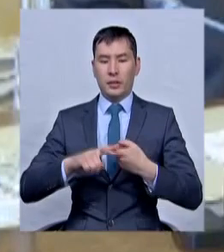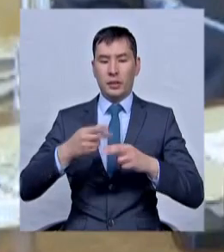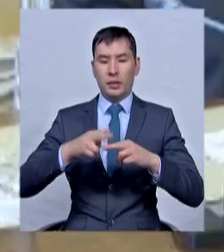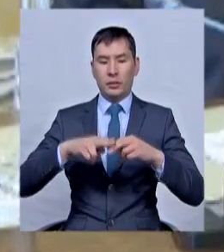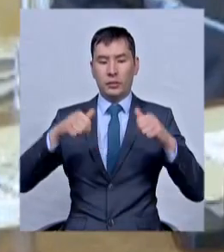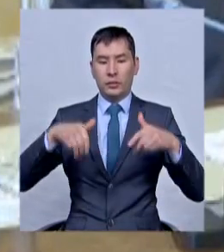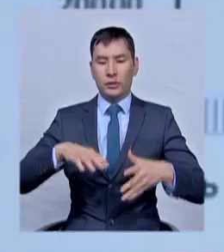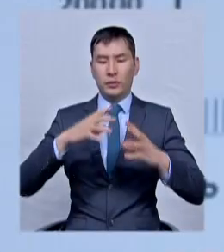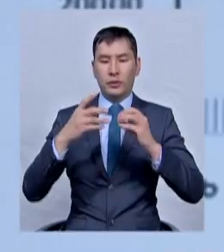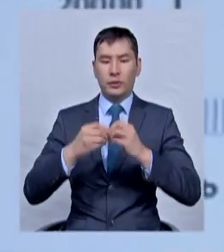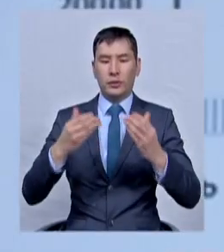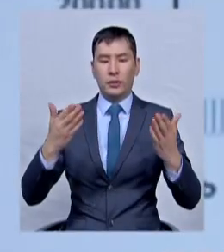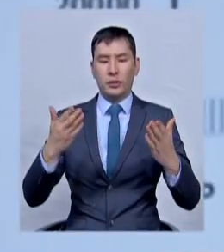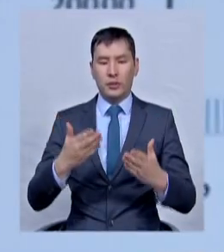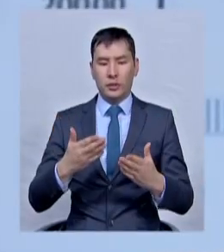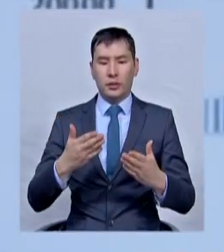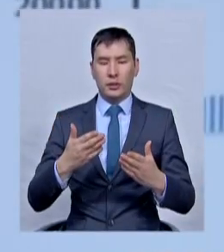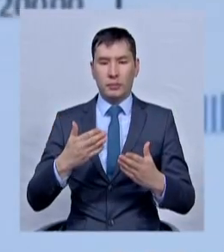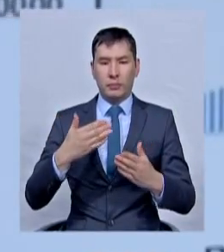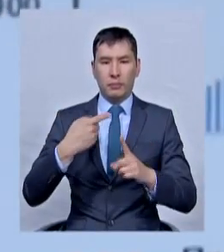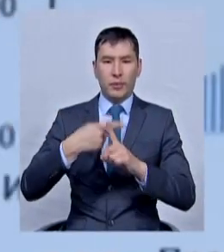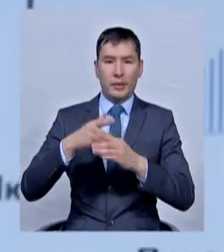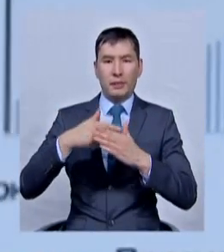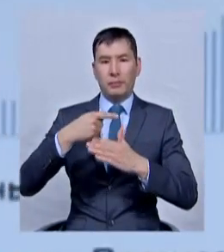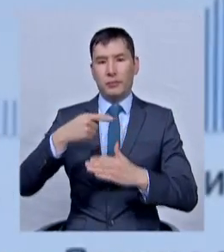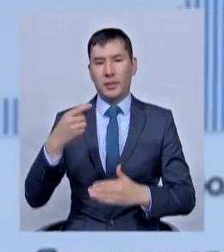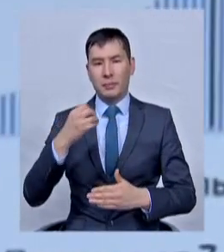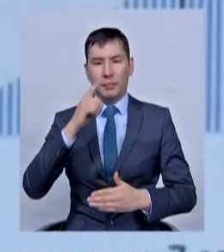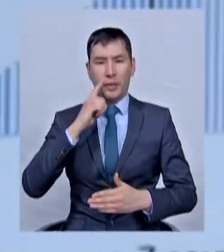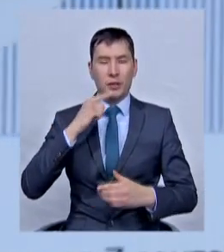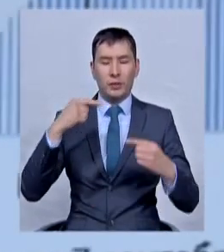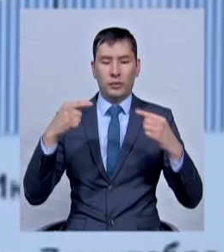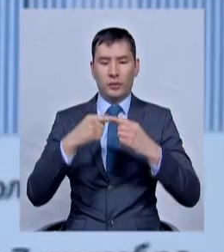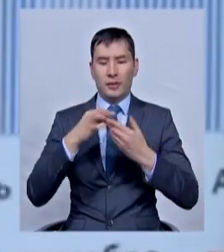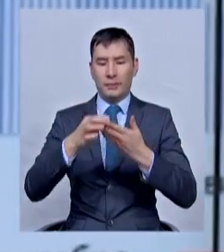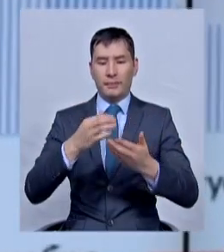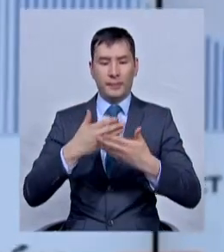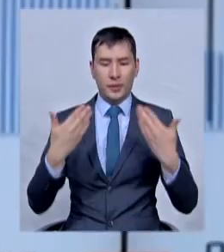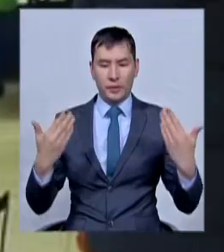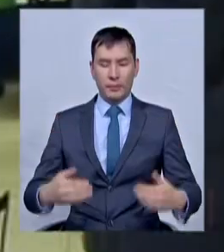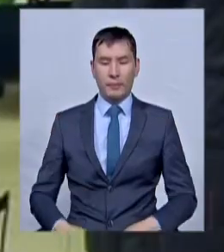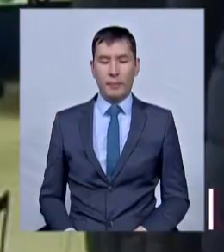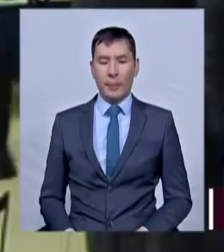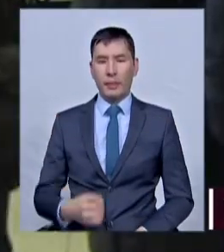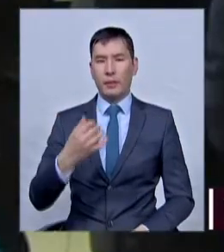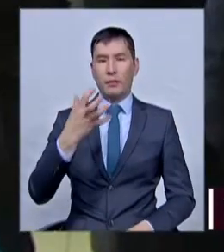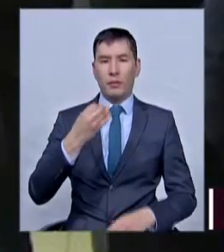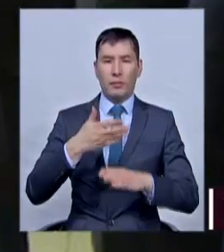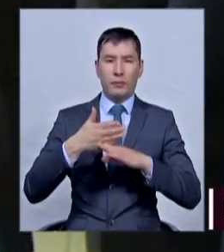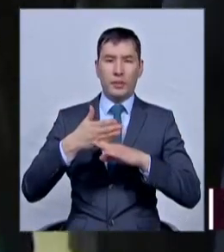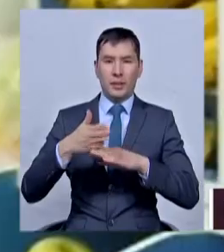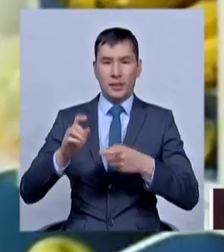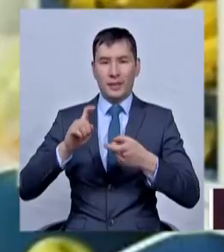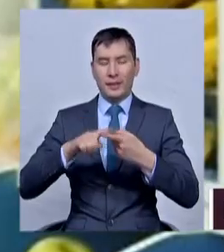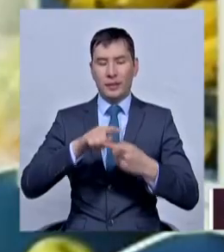шаралардың нәтижесінде пессимистік болжам орындалған жоқ. Бұл потенциалды локдаунды бір айға тексеруге мүмкіндік береді. Бұдан бөлек президент